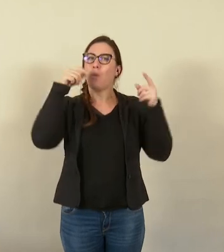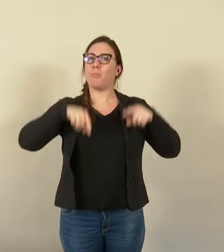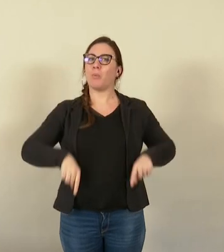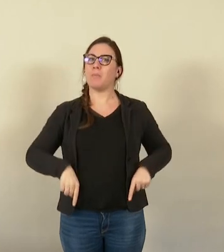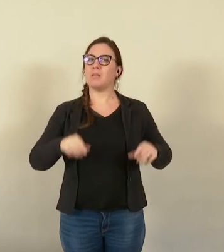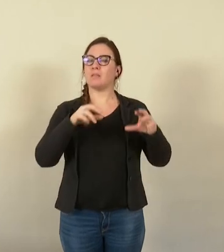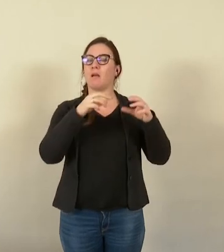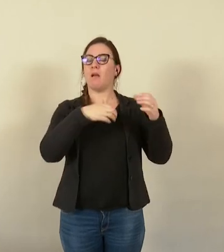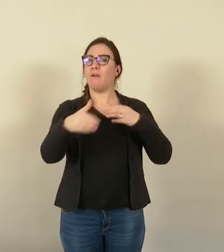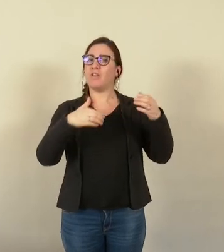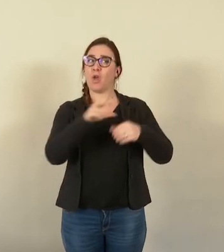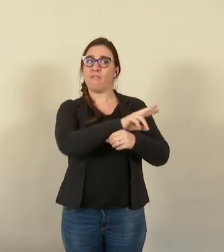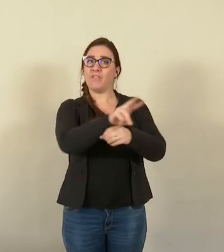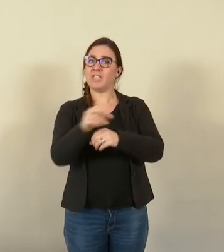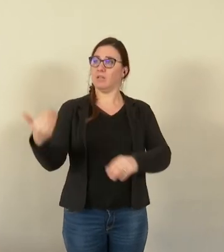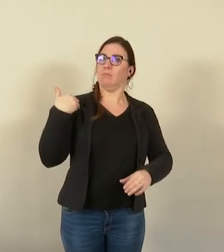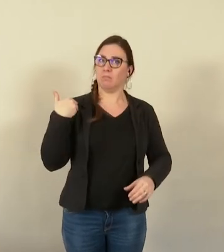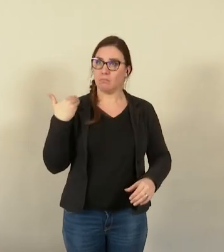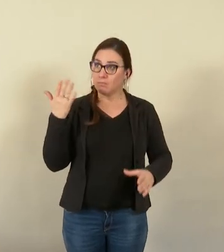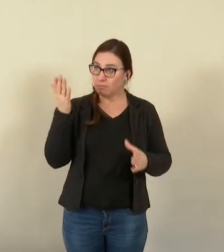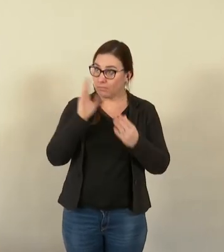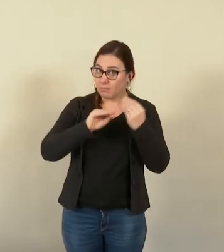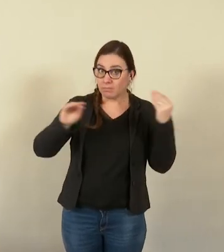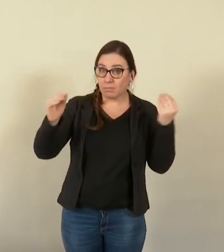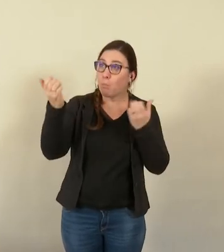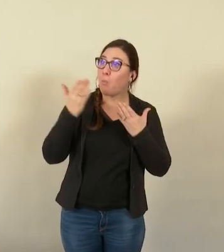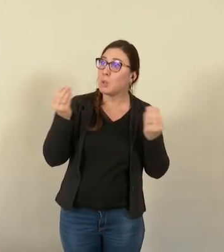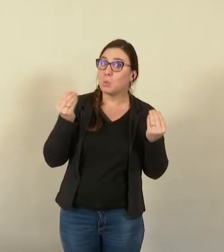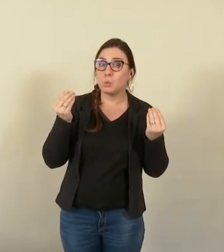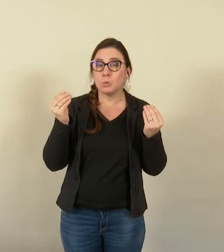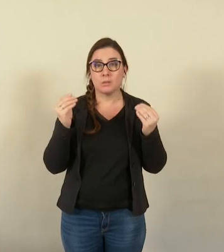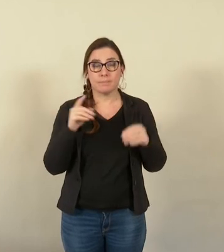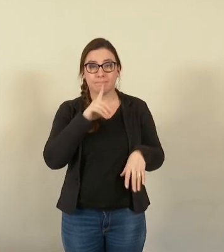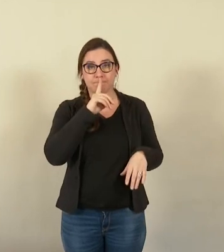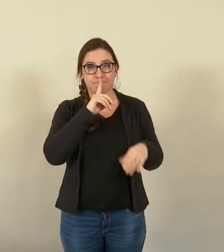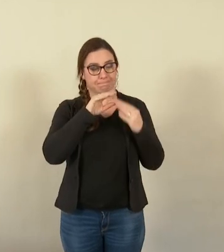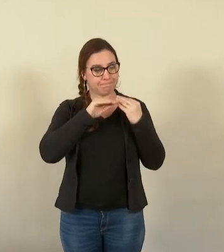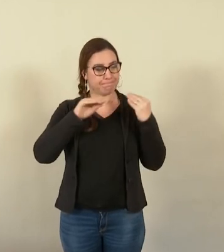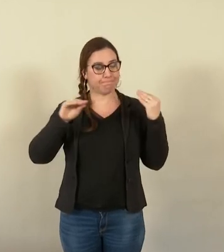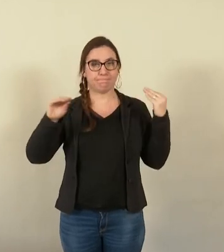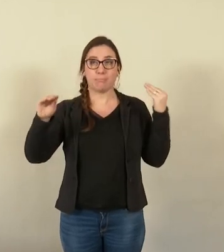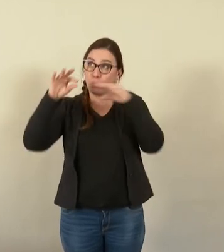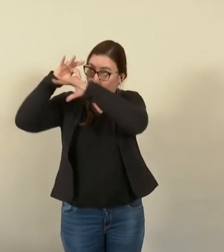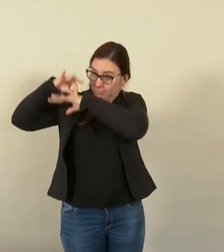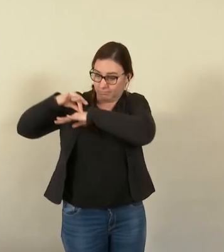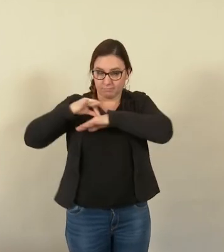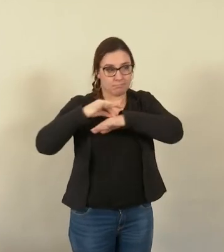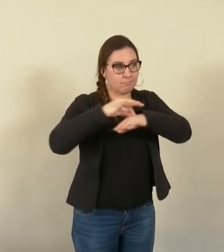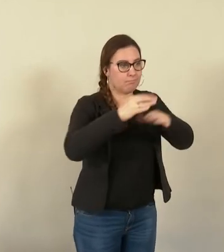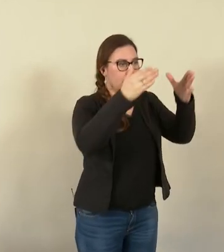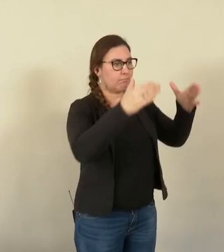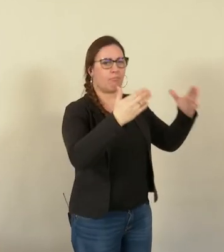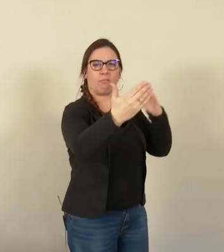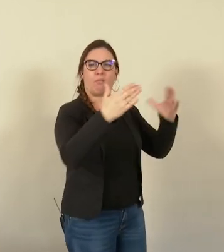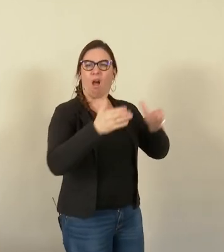la ville-eneuve mais Ben toujours pas personne n'a été en mesure de nous amener dans un endroit où vraiment c'est le showroom du